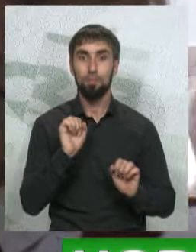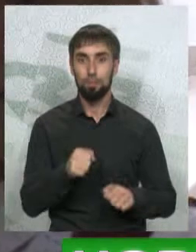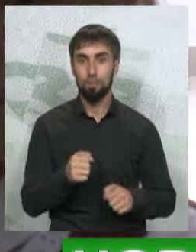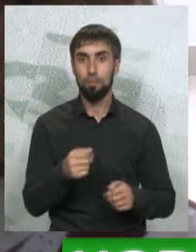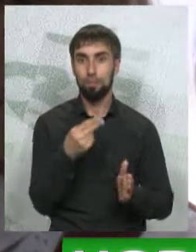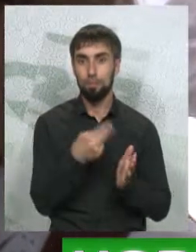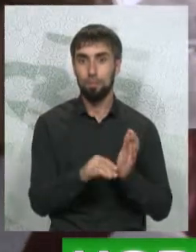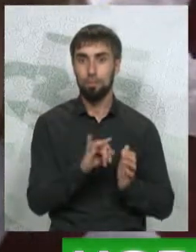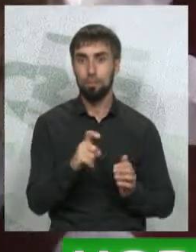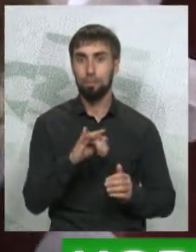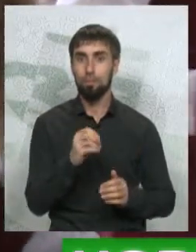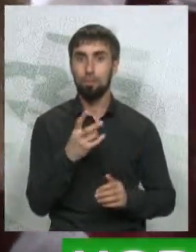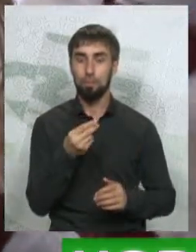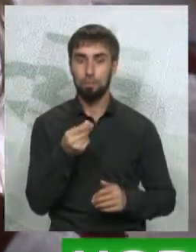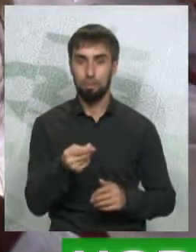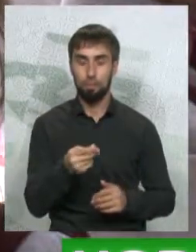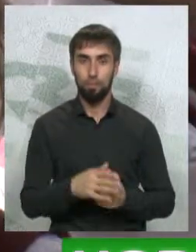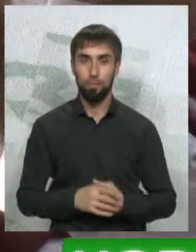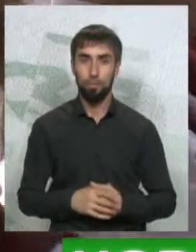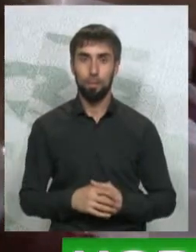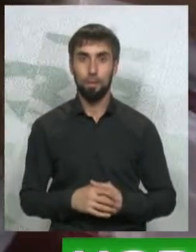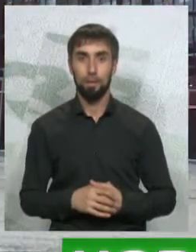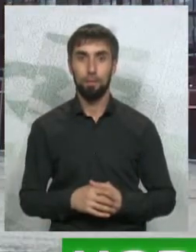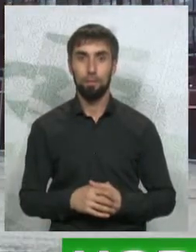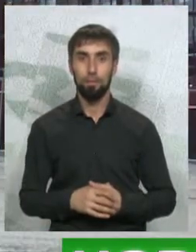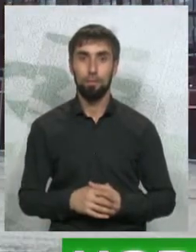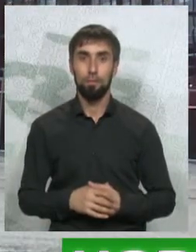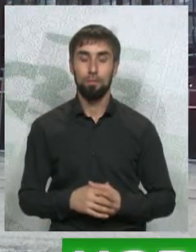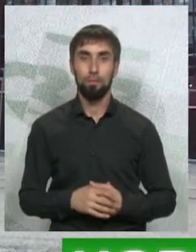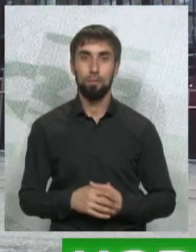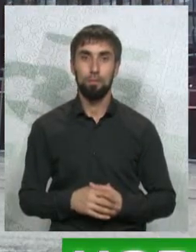приобрести их уже на платной основе. Тамара Хашагульгова, Акрамат Тасхоев, Новости 24.